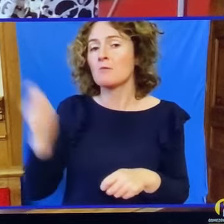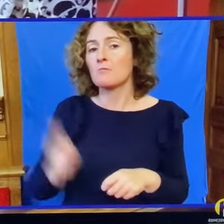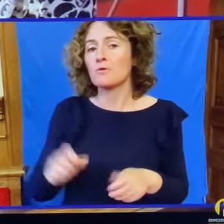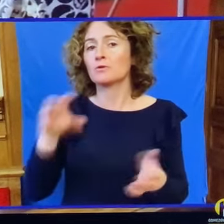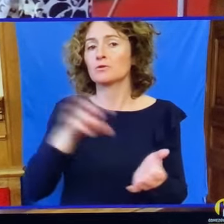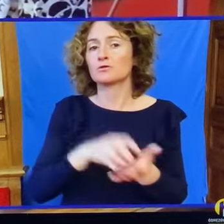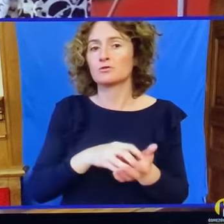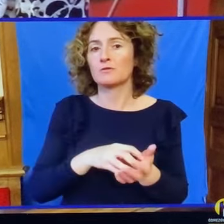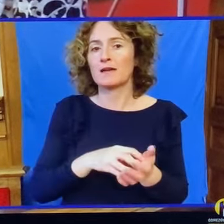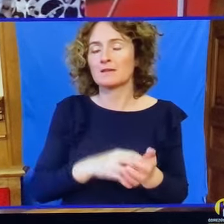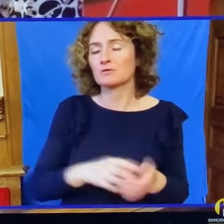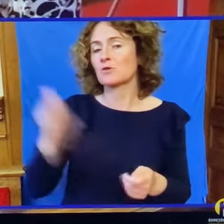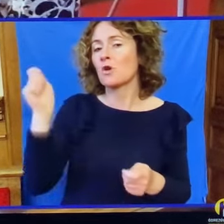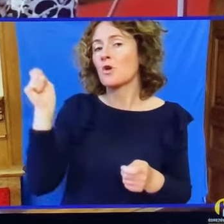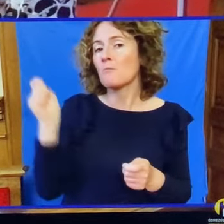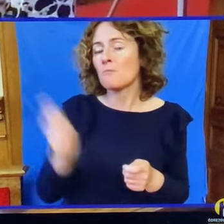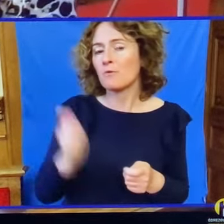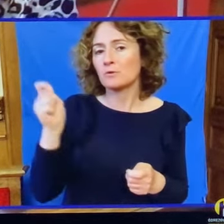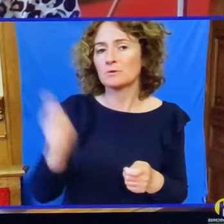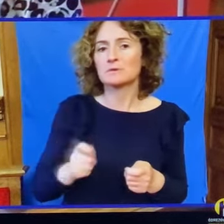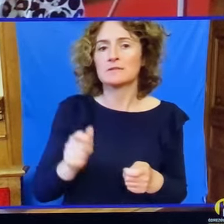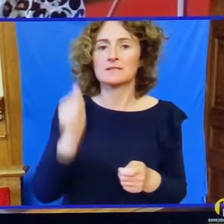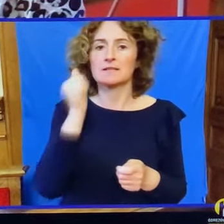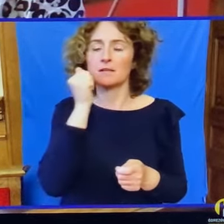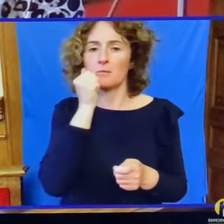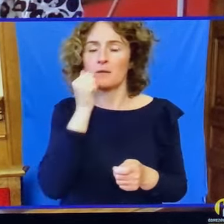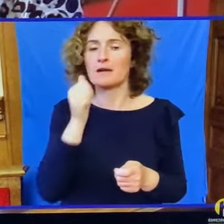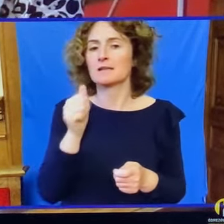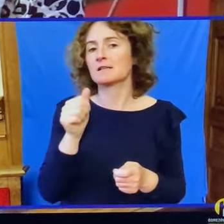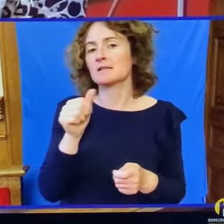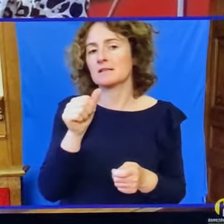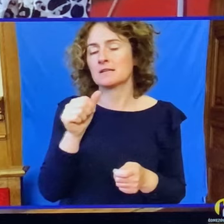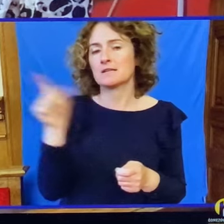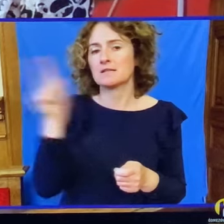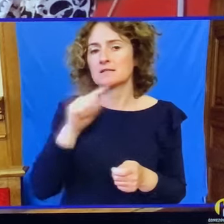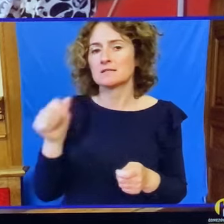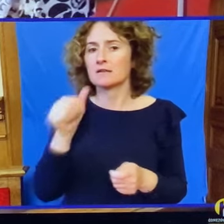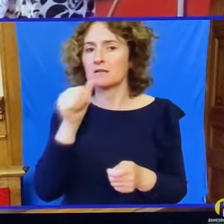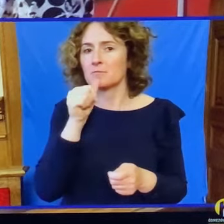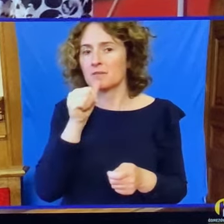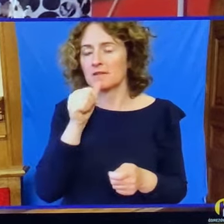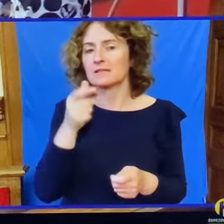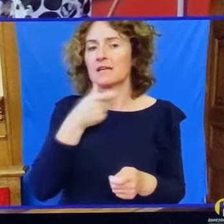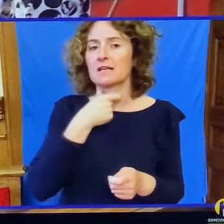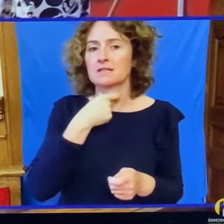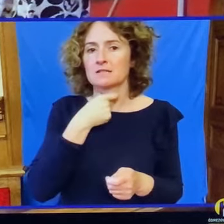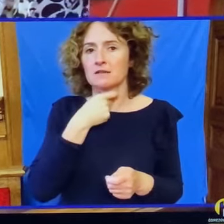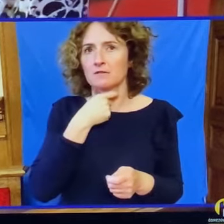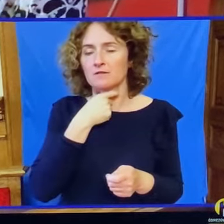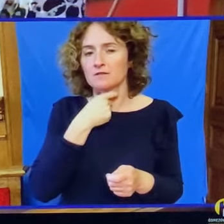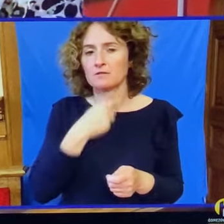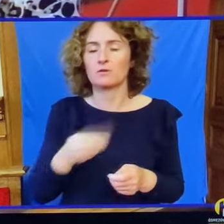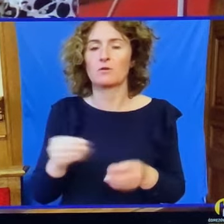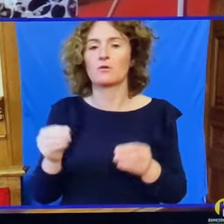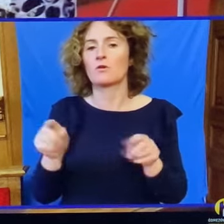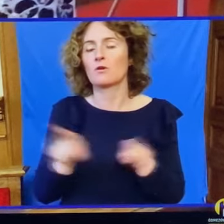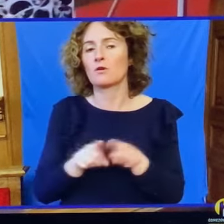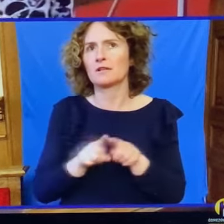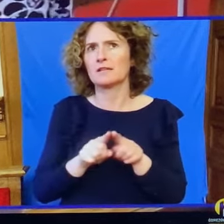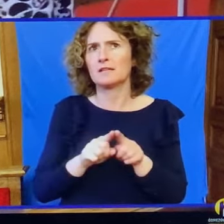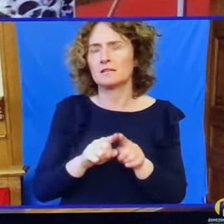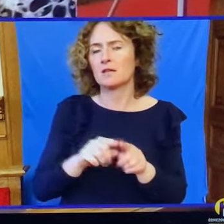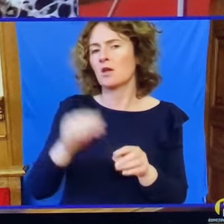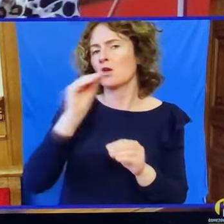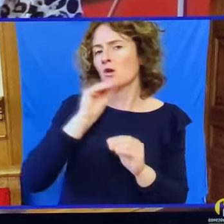szavazókat azért, mert rászavaztak. Tudjuk, ezzel üzennek az országban minden ellenzéki városnak és minden